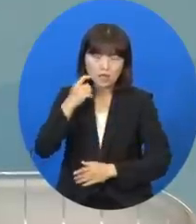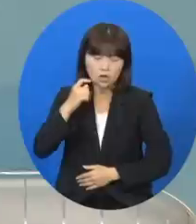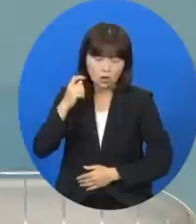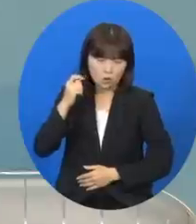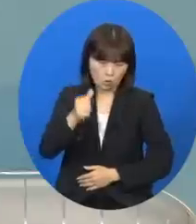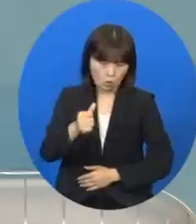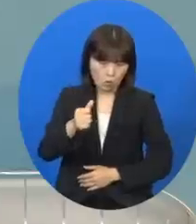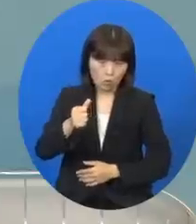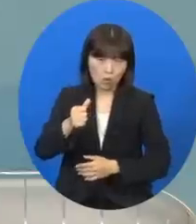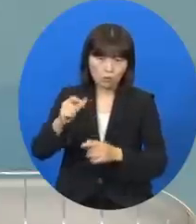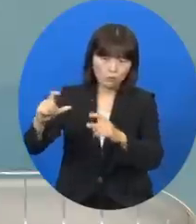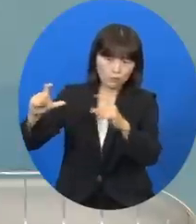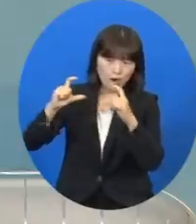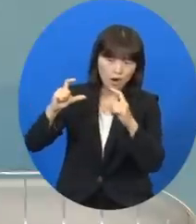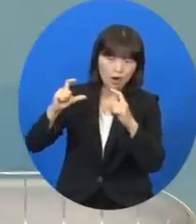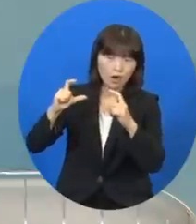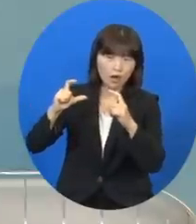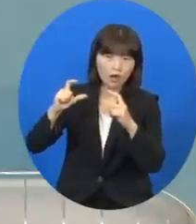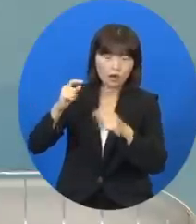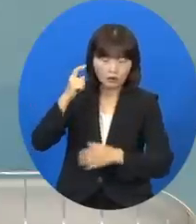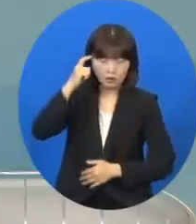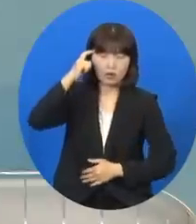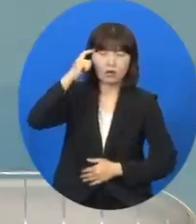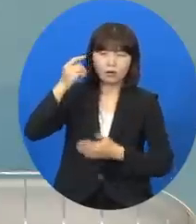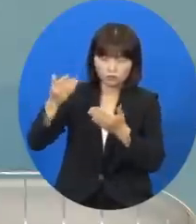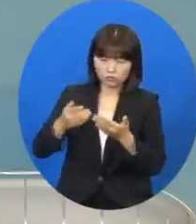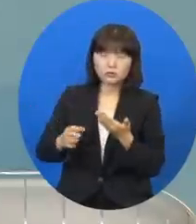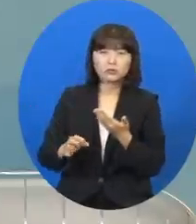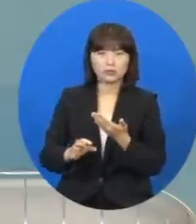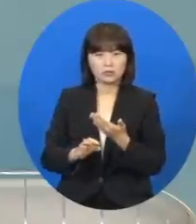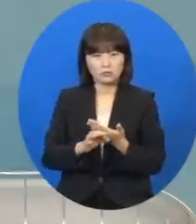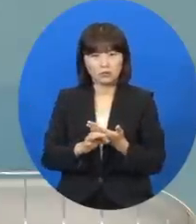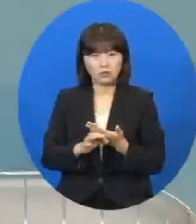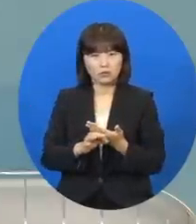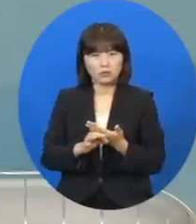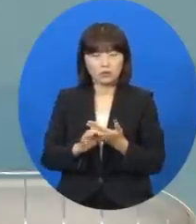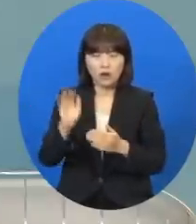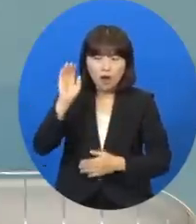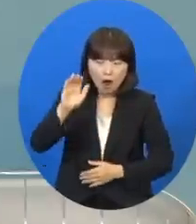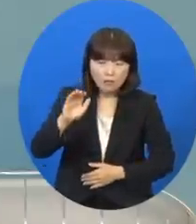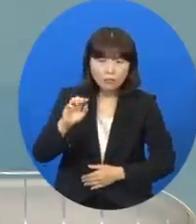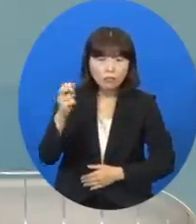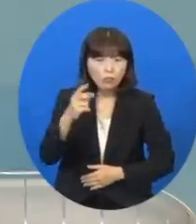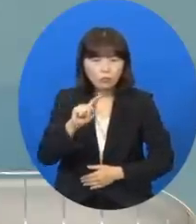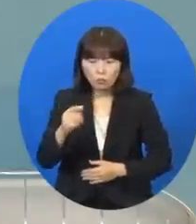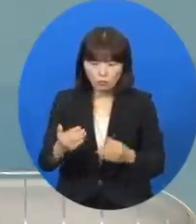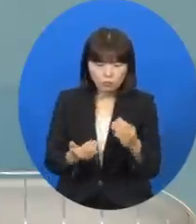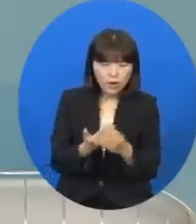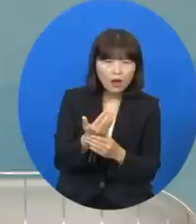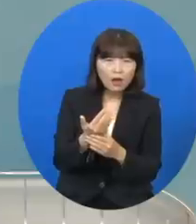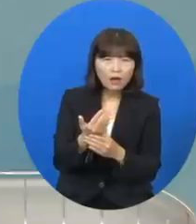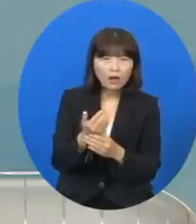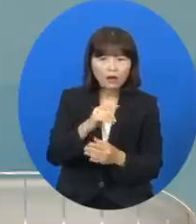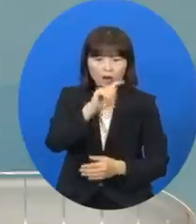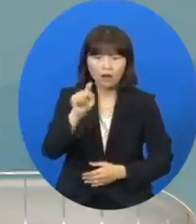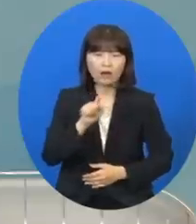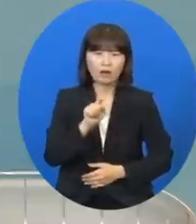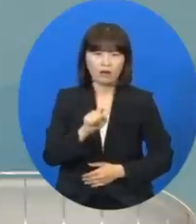일깨우시려고 하신다면 무슨 일이 또 벌어진다는 걸까? 그런 마음이 드는